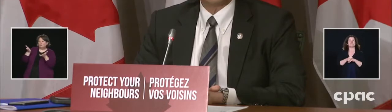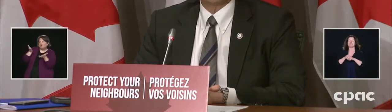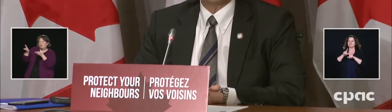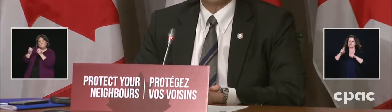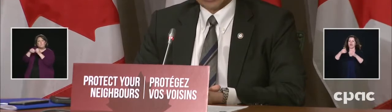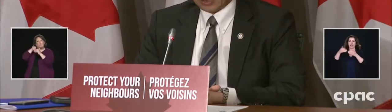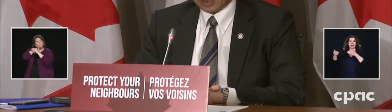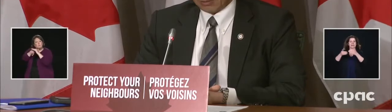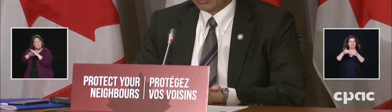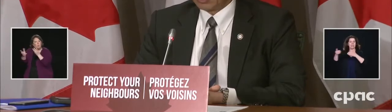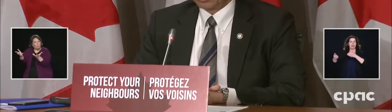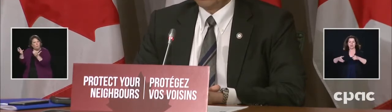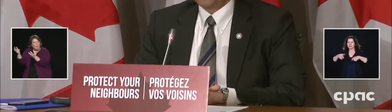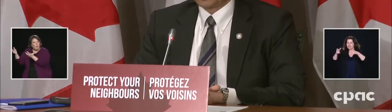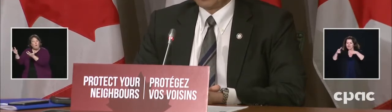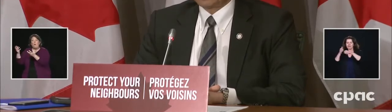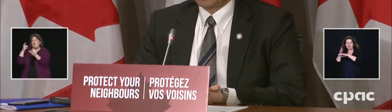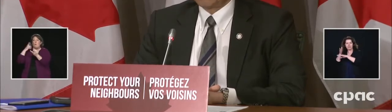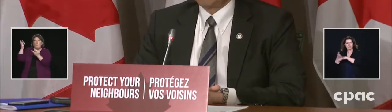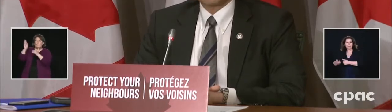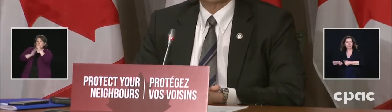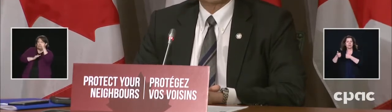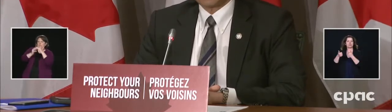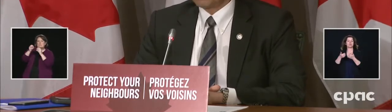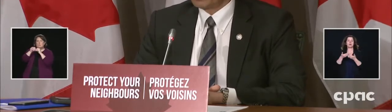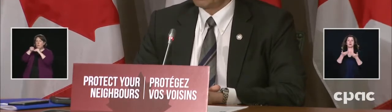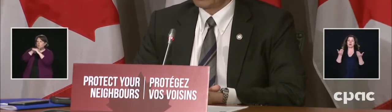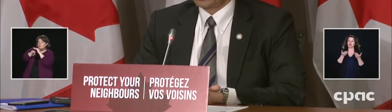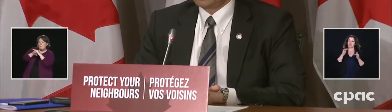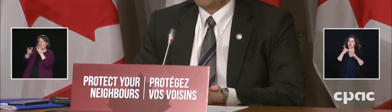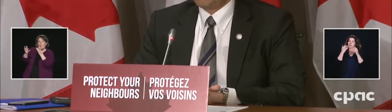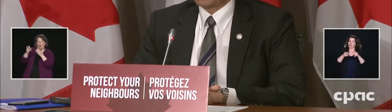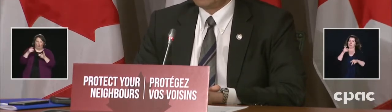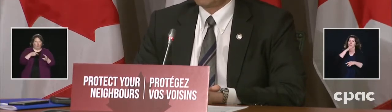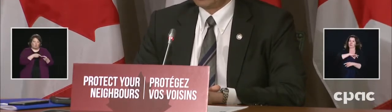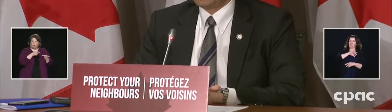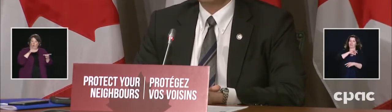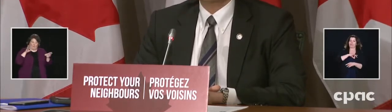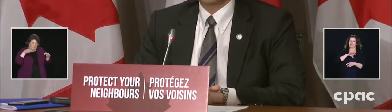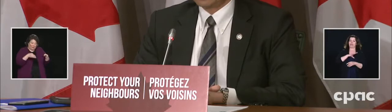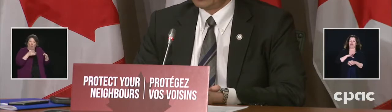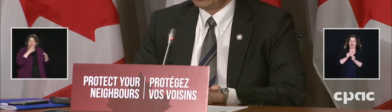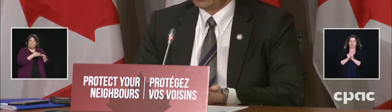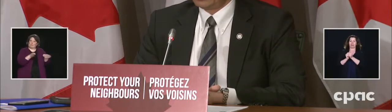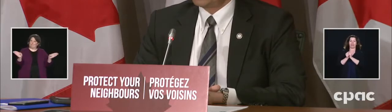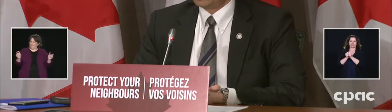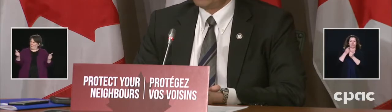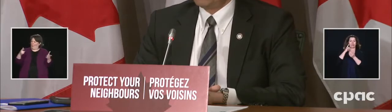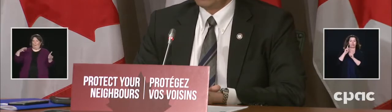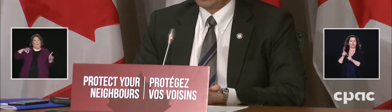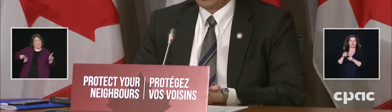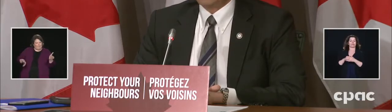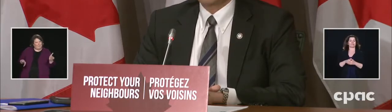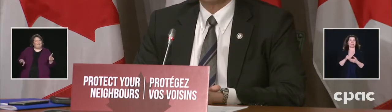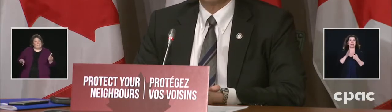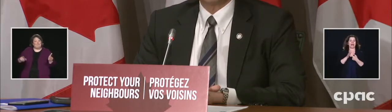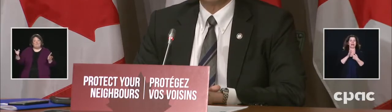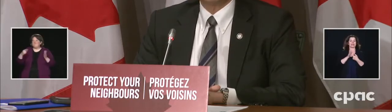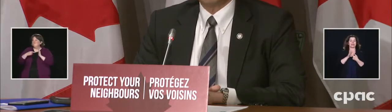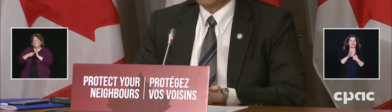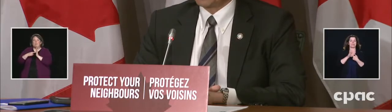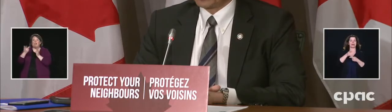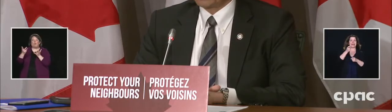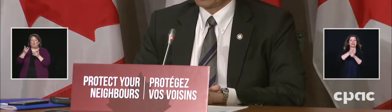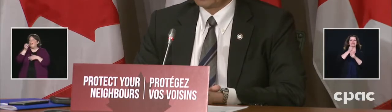tous d'adaptations nous permettant, par exemple, de faire livrer l'épicerie chez nous et de